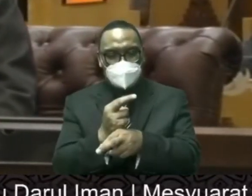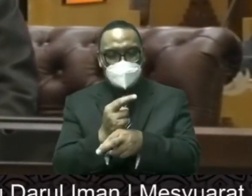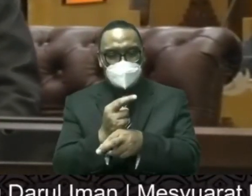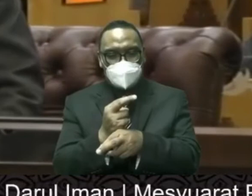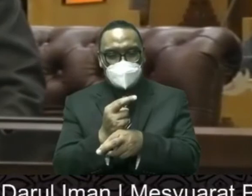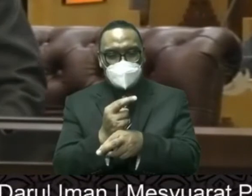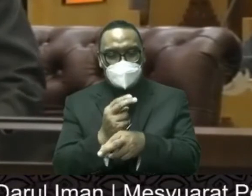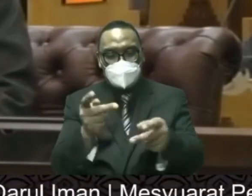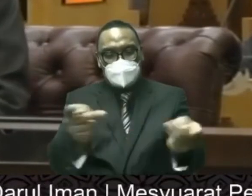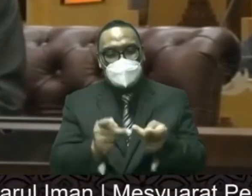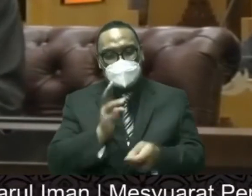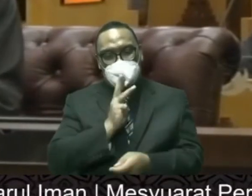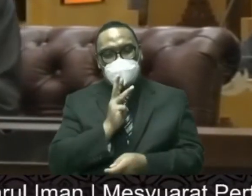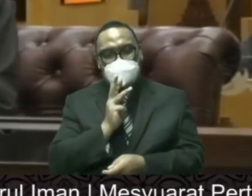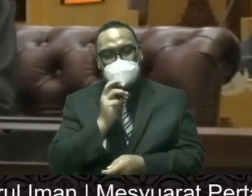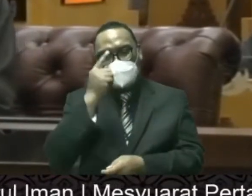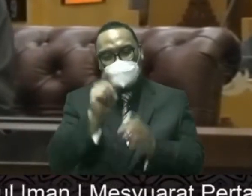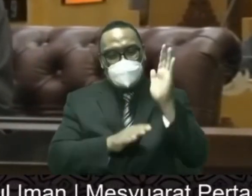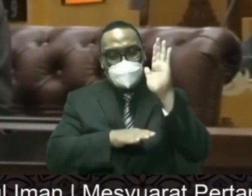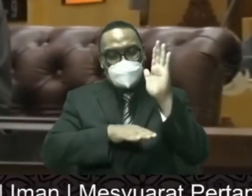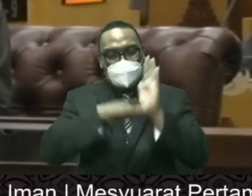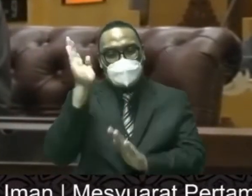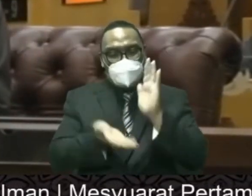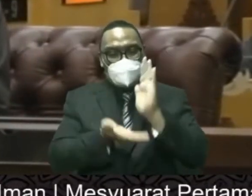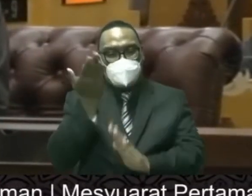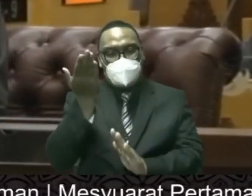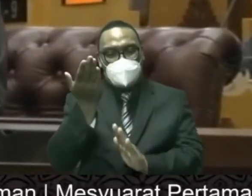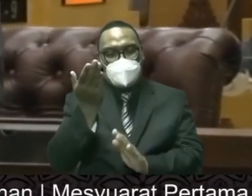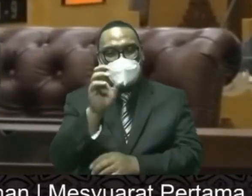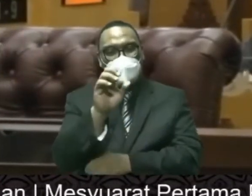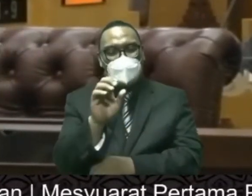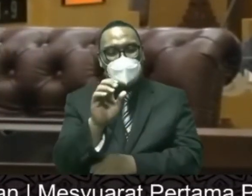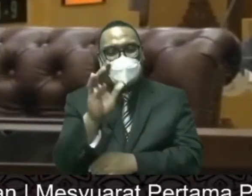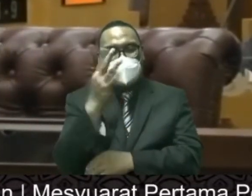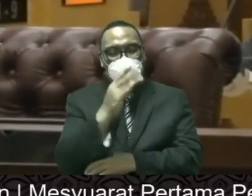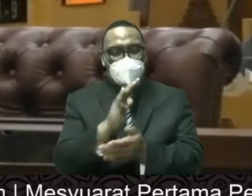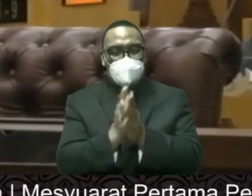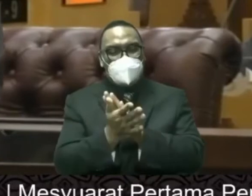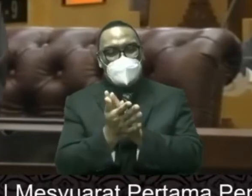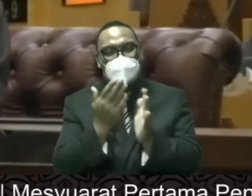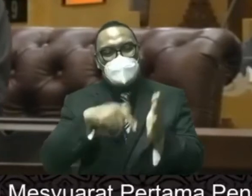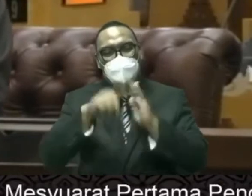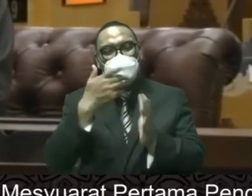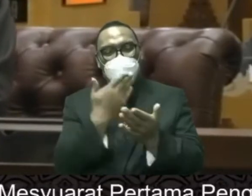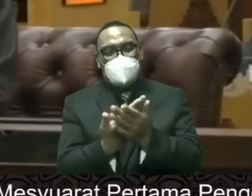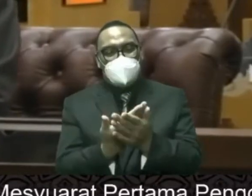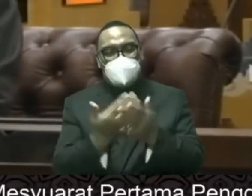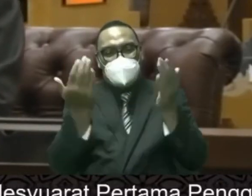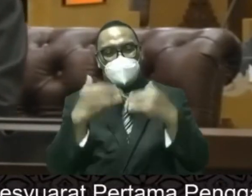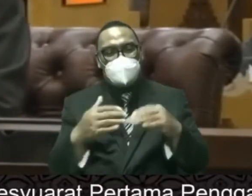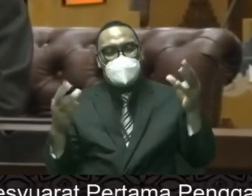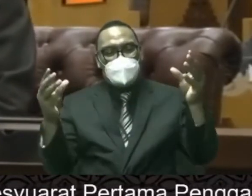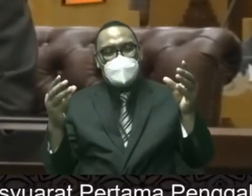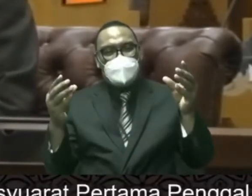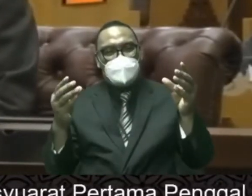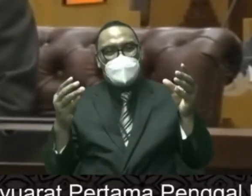tahap ngaku kesuburan tanah dalam masanya Sam'un kita juga ada program cantuman dewasa untuk kita